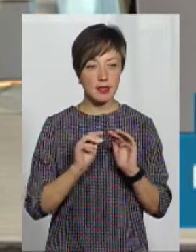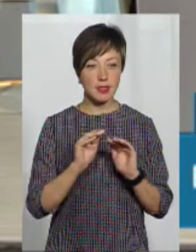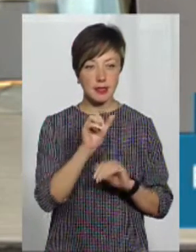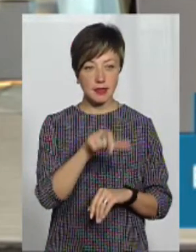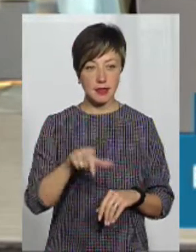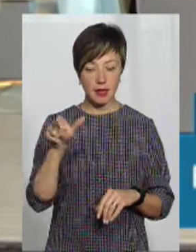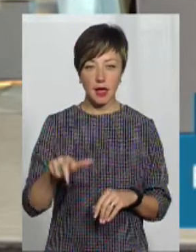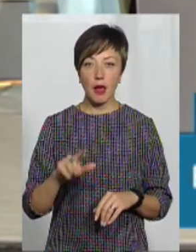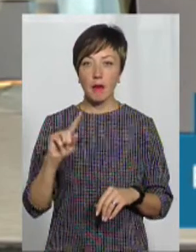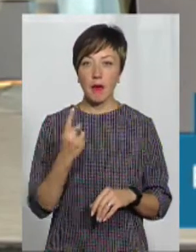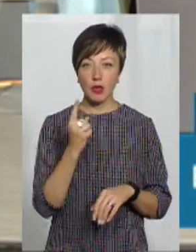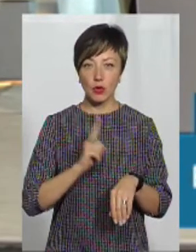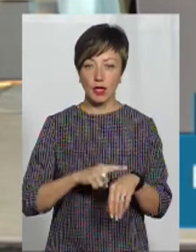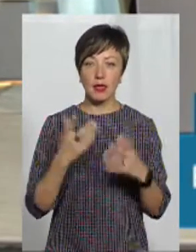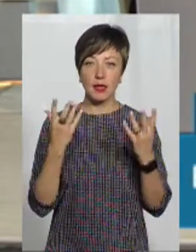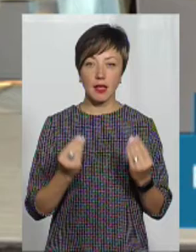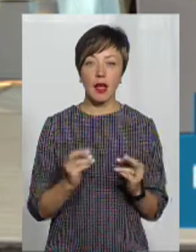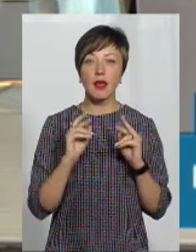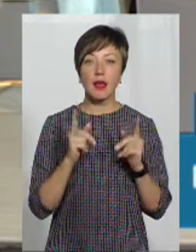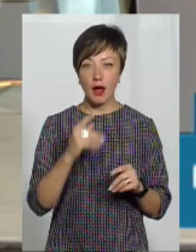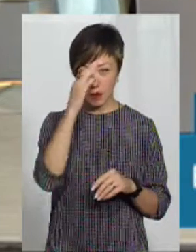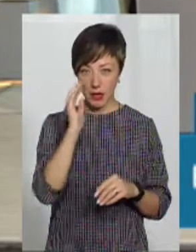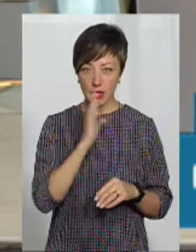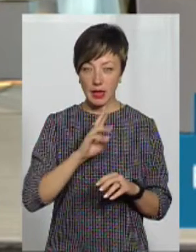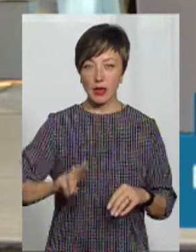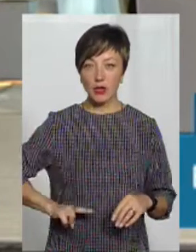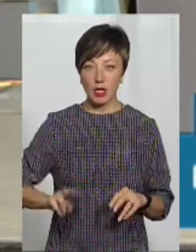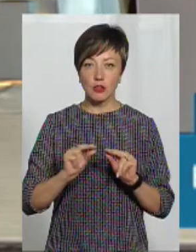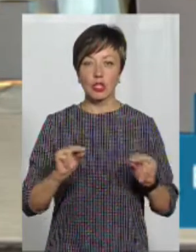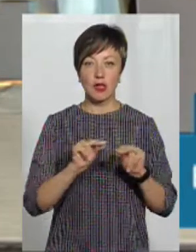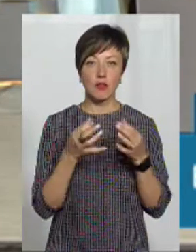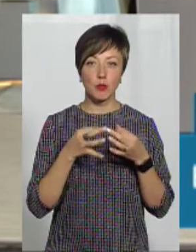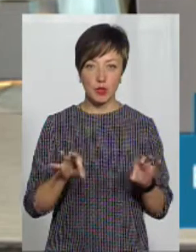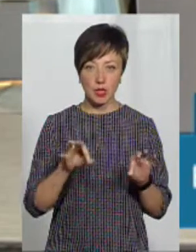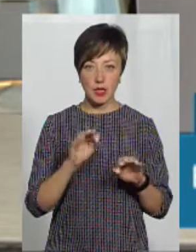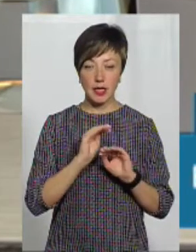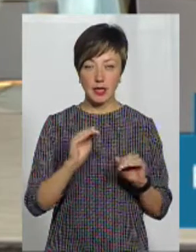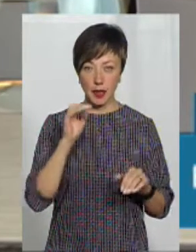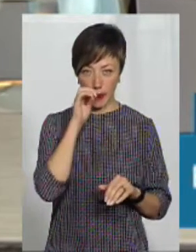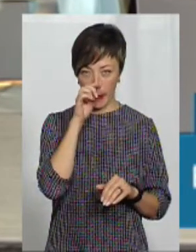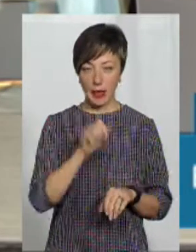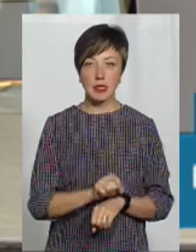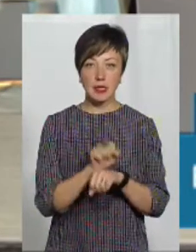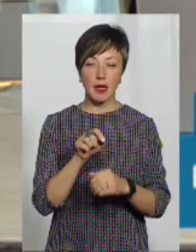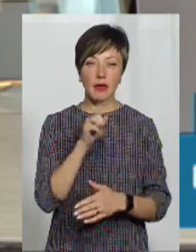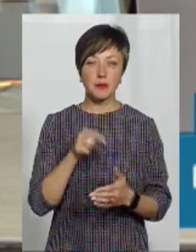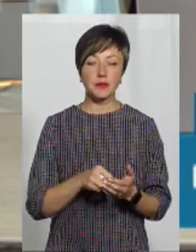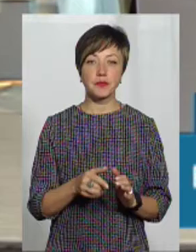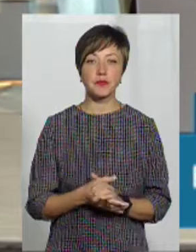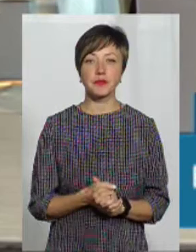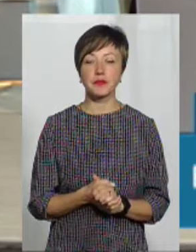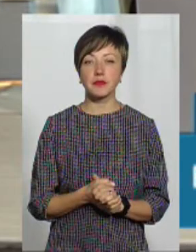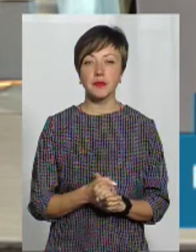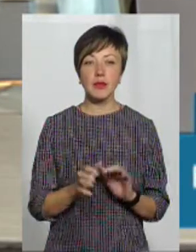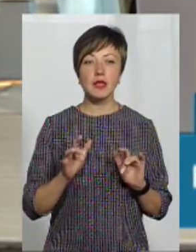страйк проходив о 1-й годині дня. Як батьки, директора і вчителі відпустили учнів на страйк? Справа в тому,